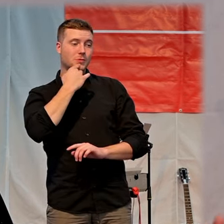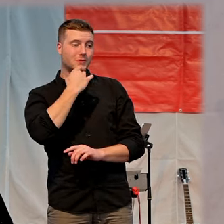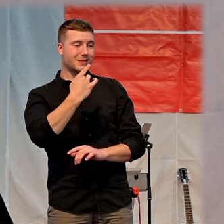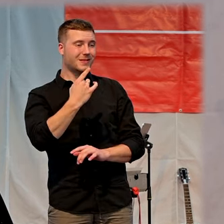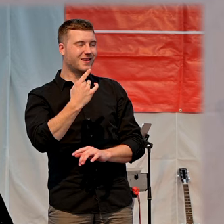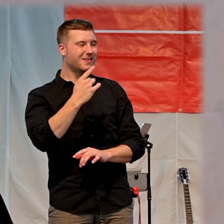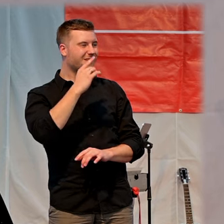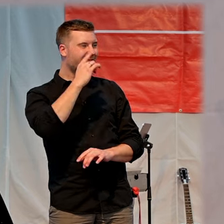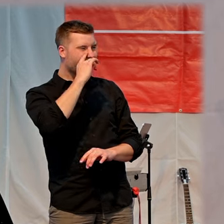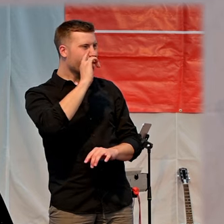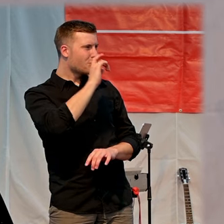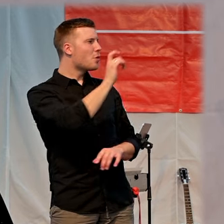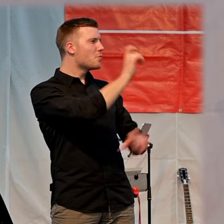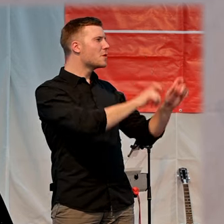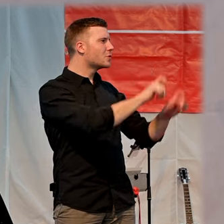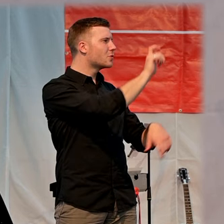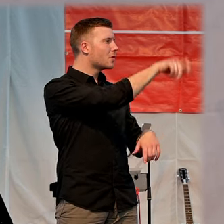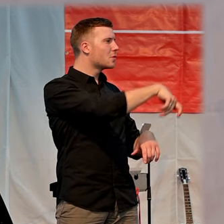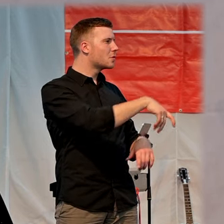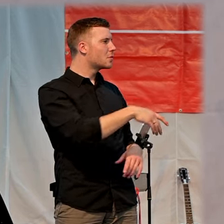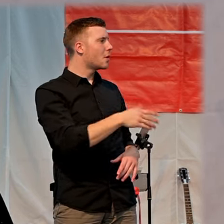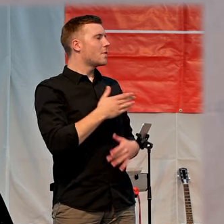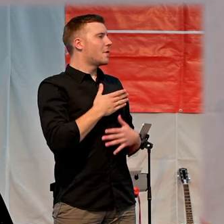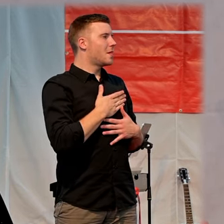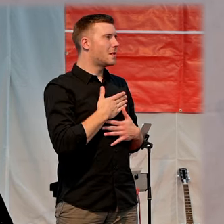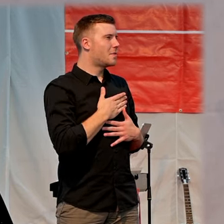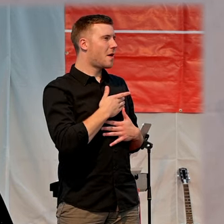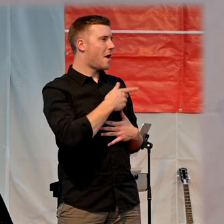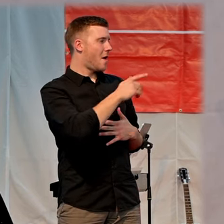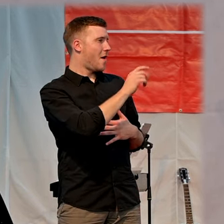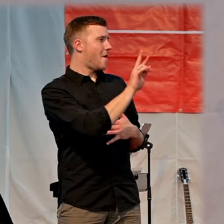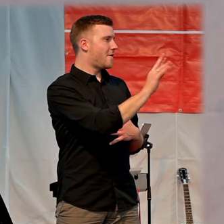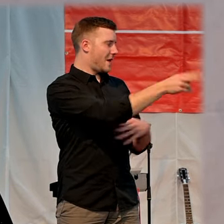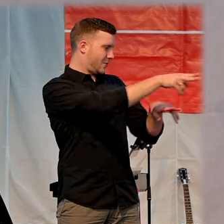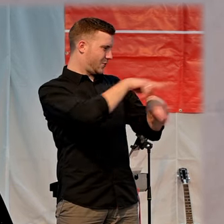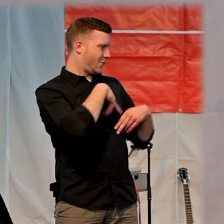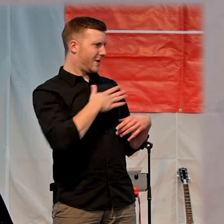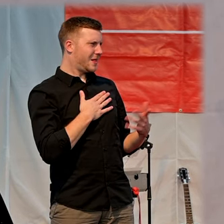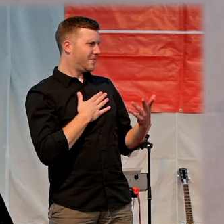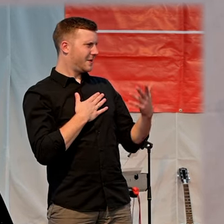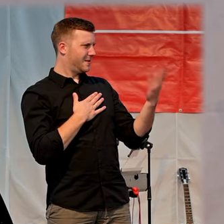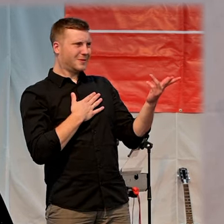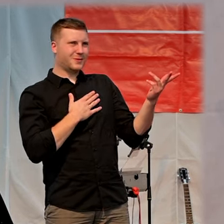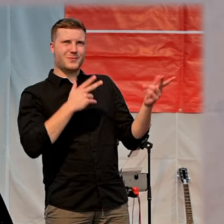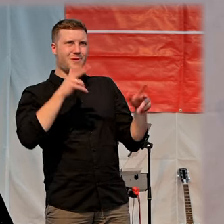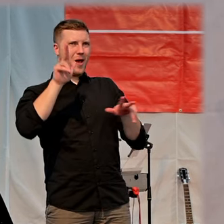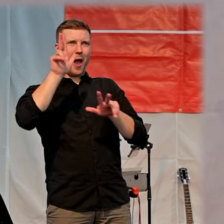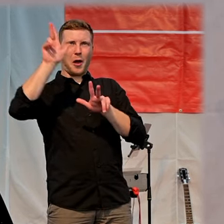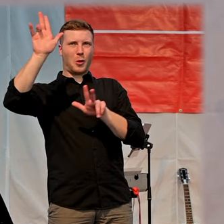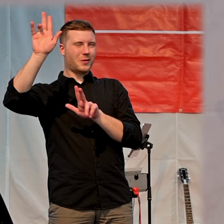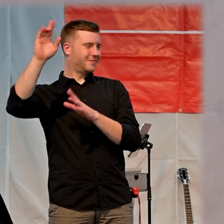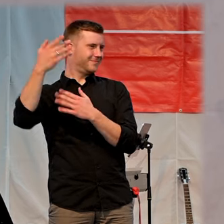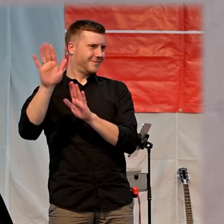nichts begriffen von dem Gott, den ich euch bringe. Das machen die Heiden auch. Liebt eure